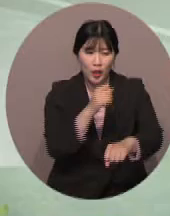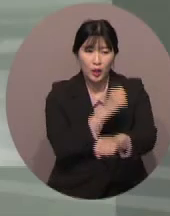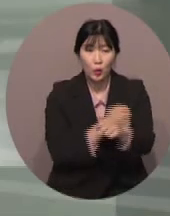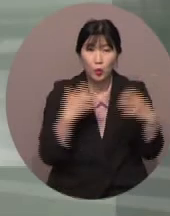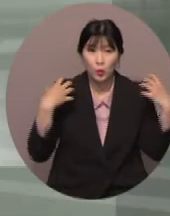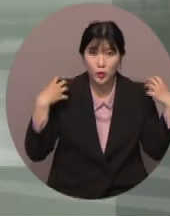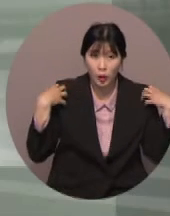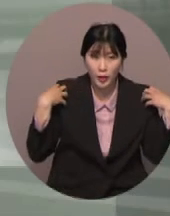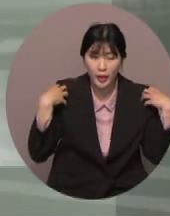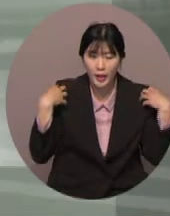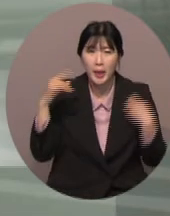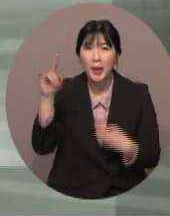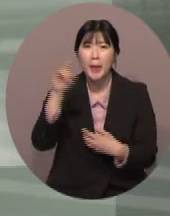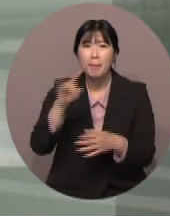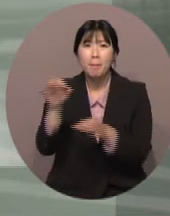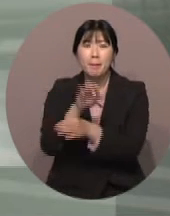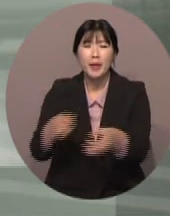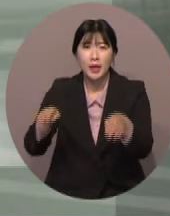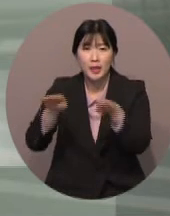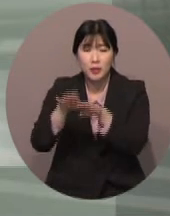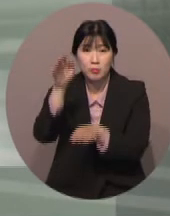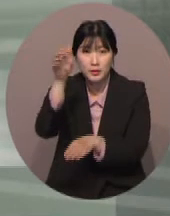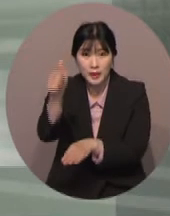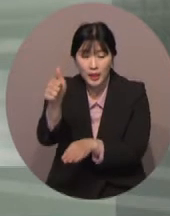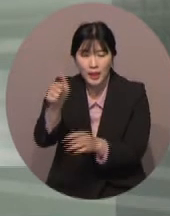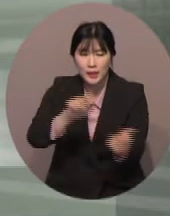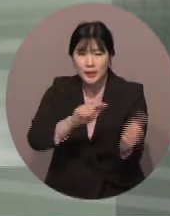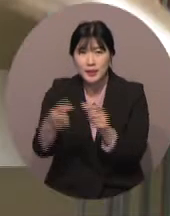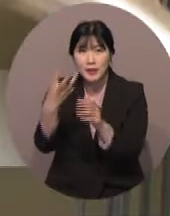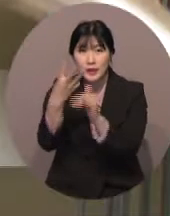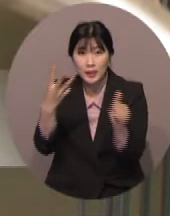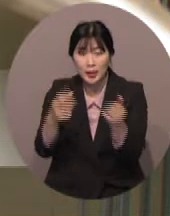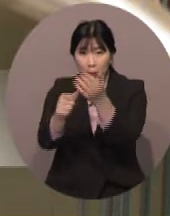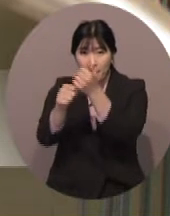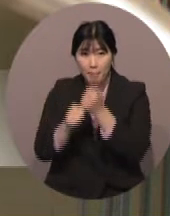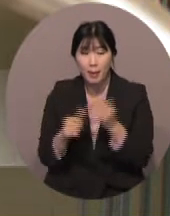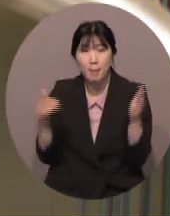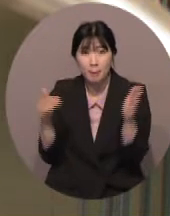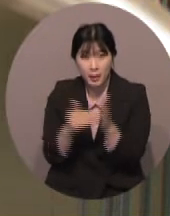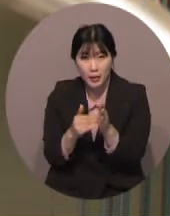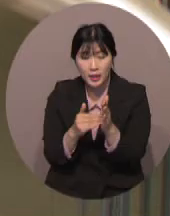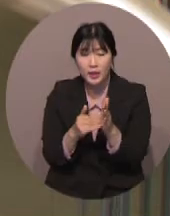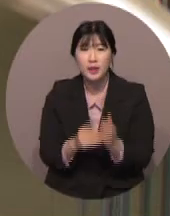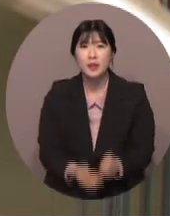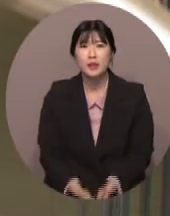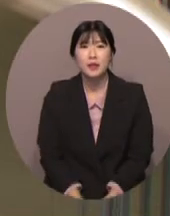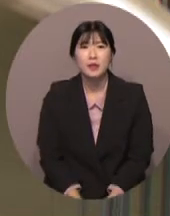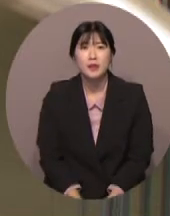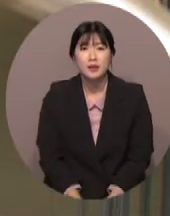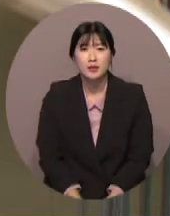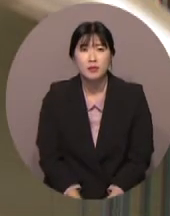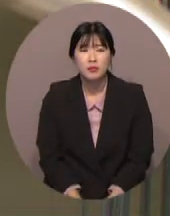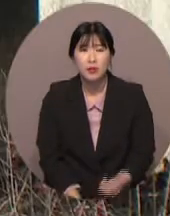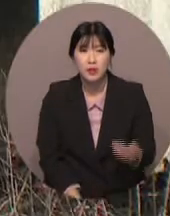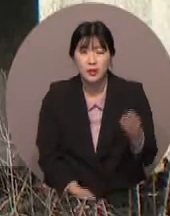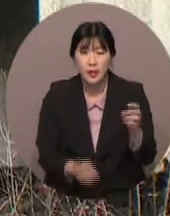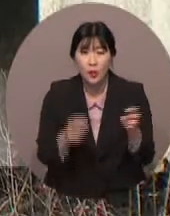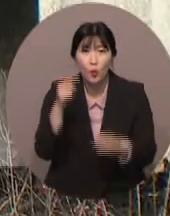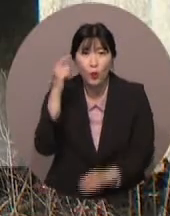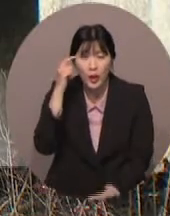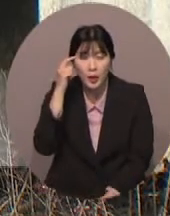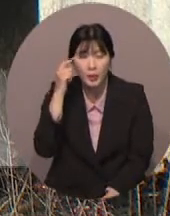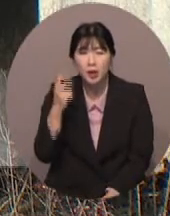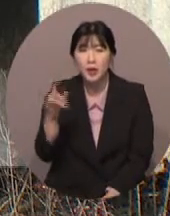지난달 말 김형종 현대백화점 사장등 3명을 중대제의 처벌법 위반 혐의로 입건했습니다 김 사장이